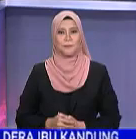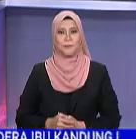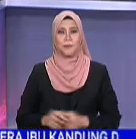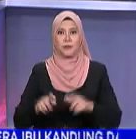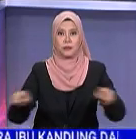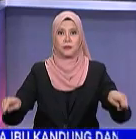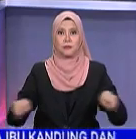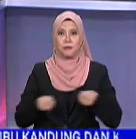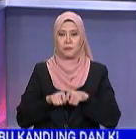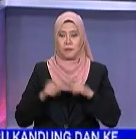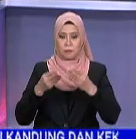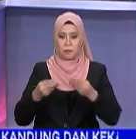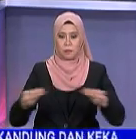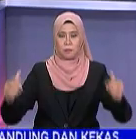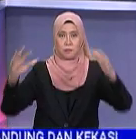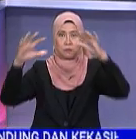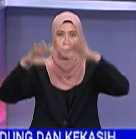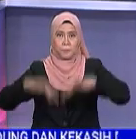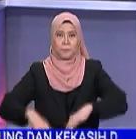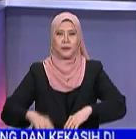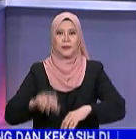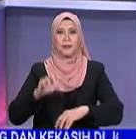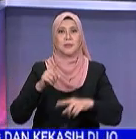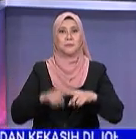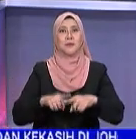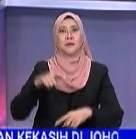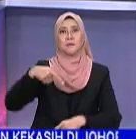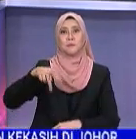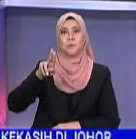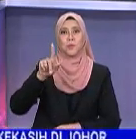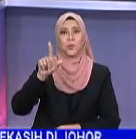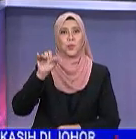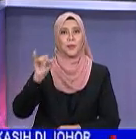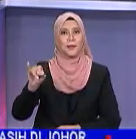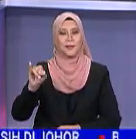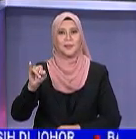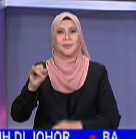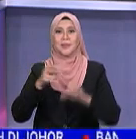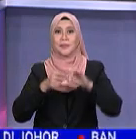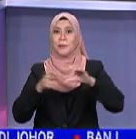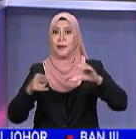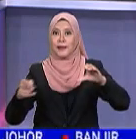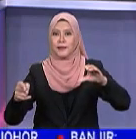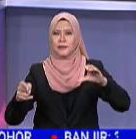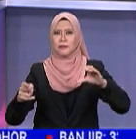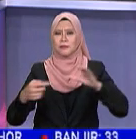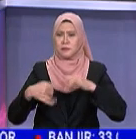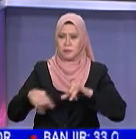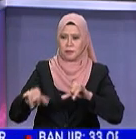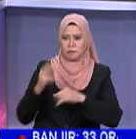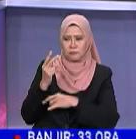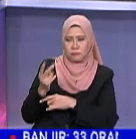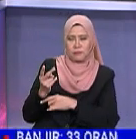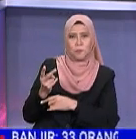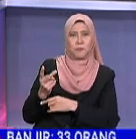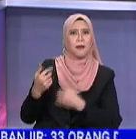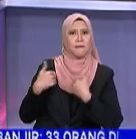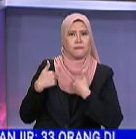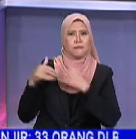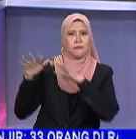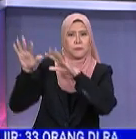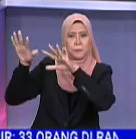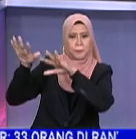di lokasi tanah runtuh di Jalan Simpang Pulai Cameron Highland yang berlaku Kamis lepas masih menunjukkan tanda-tanda